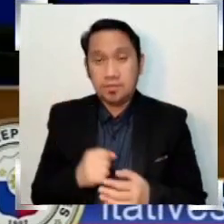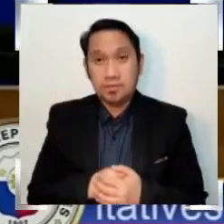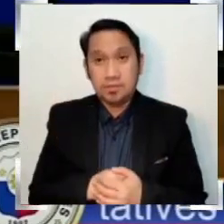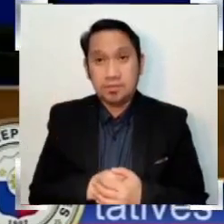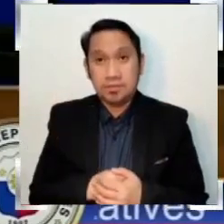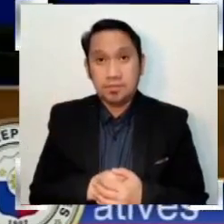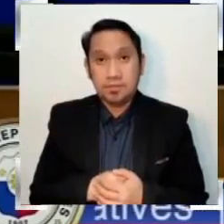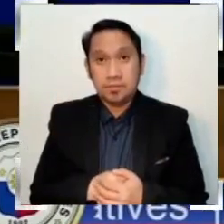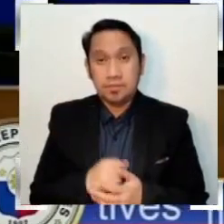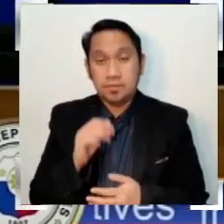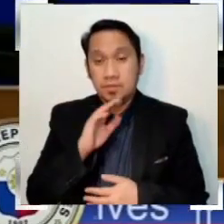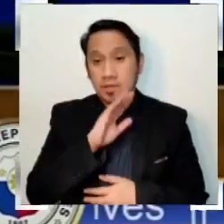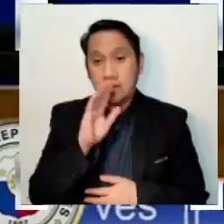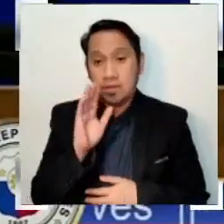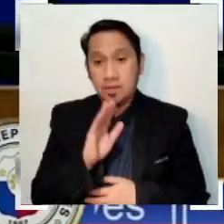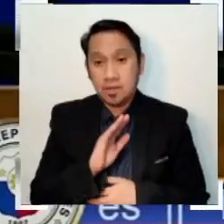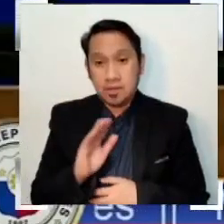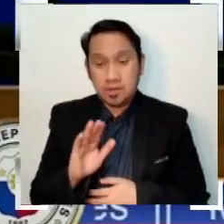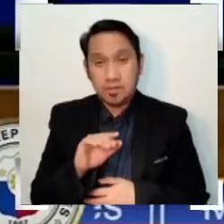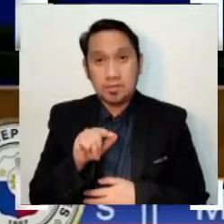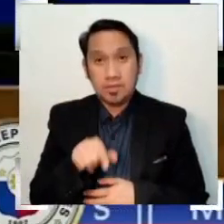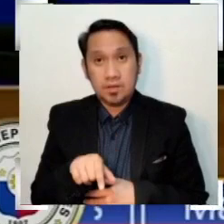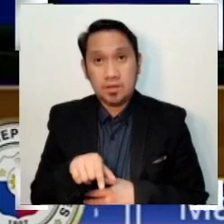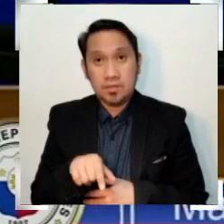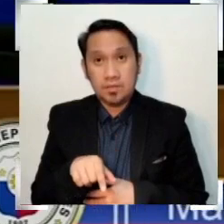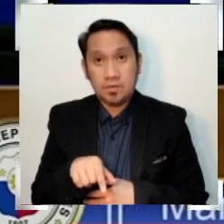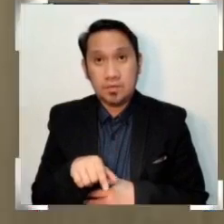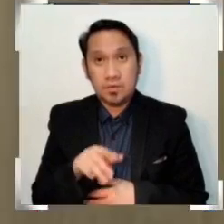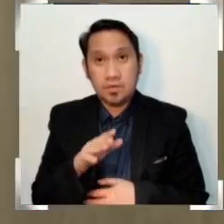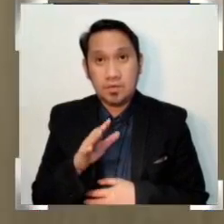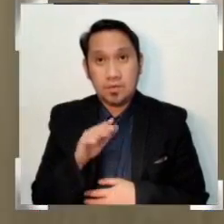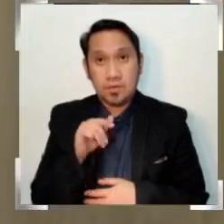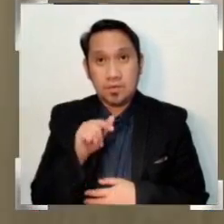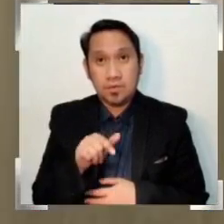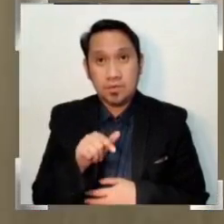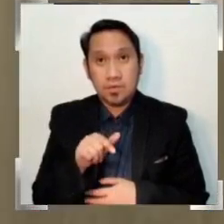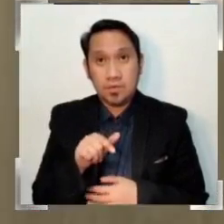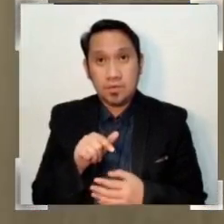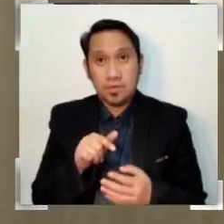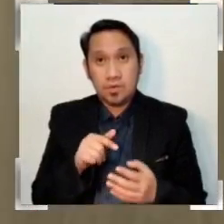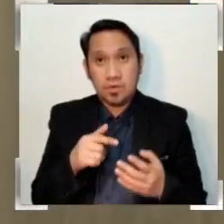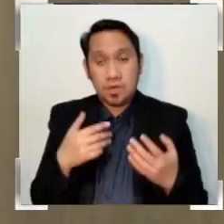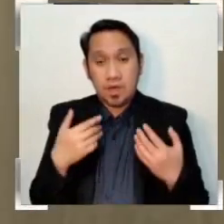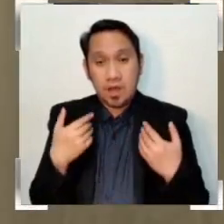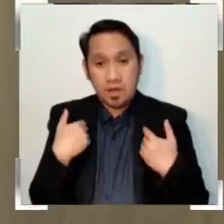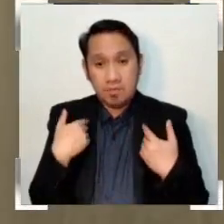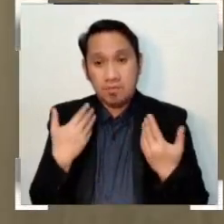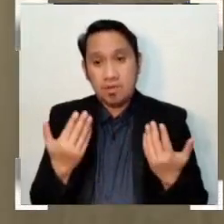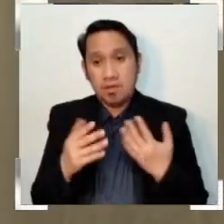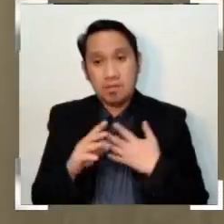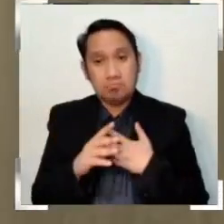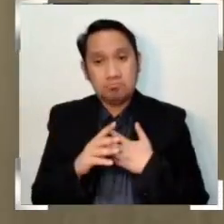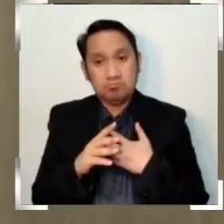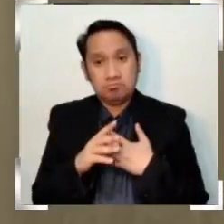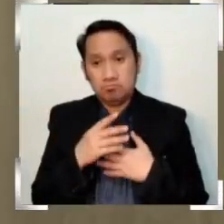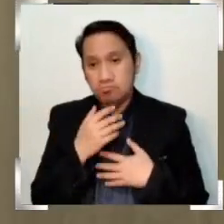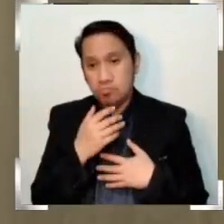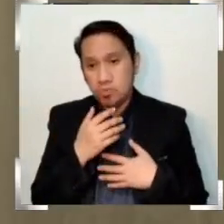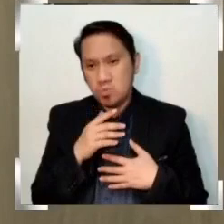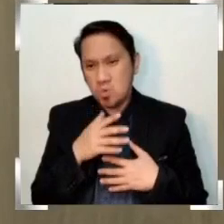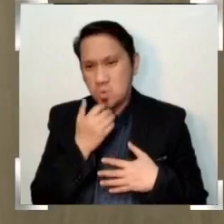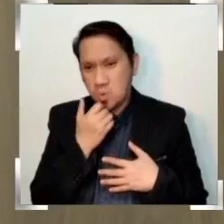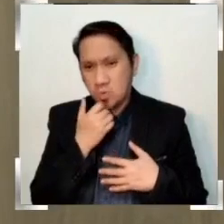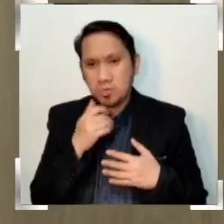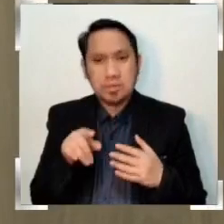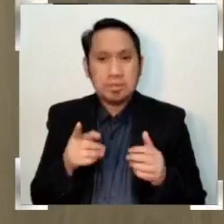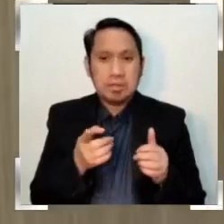ever countenance any conduct unbecoming a House member. This is the first time nagaginawa ng House